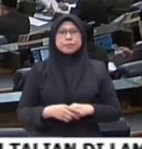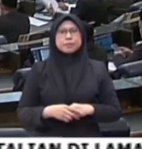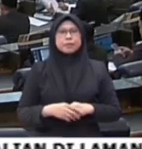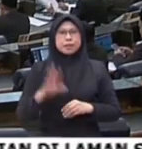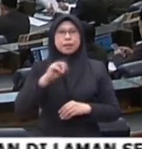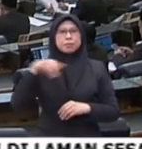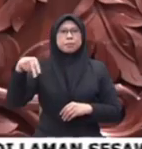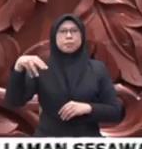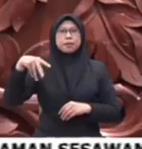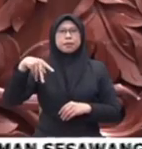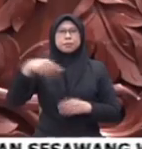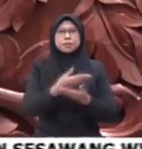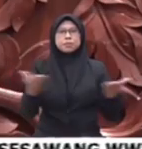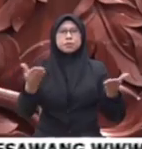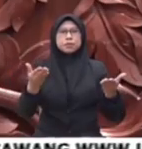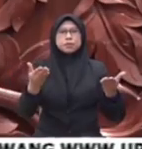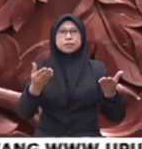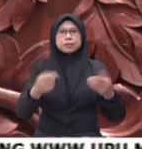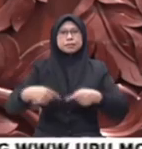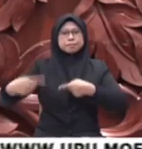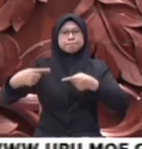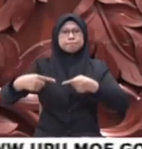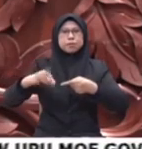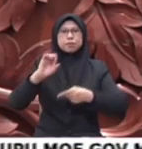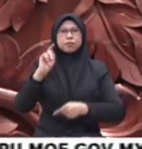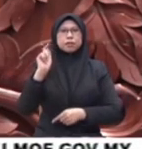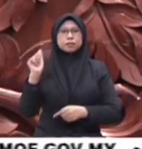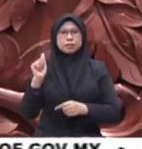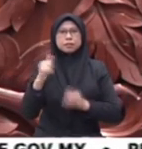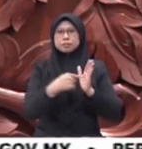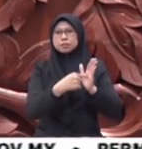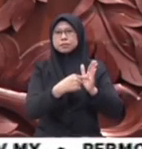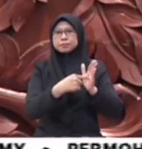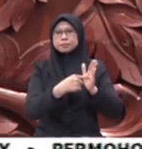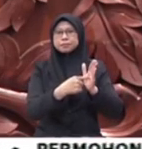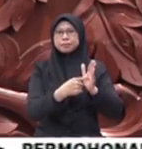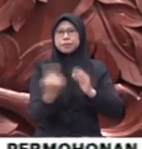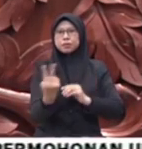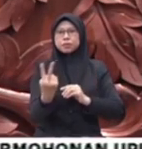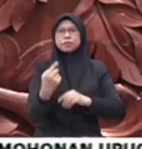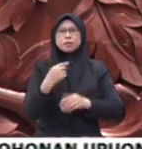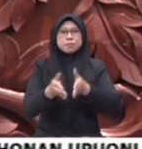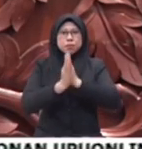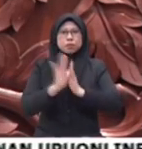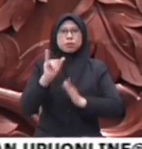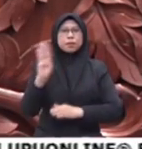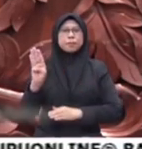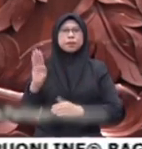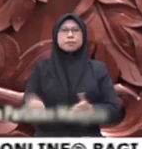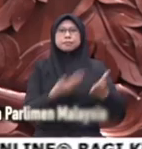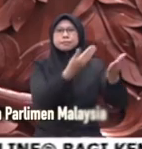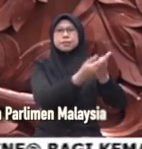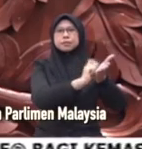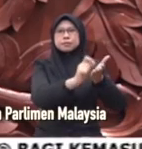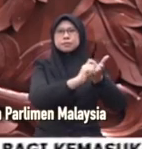Ahli-ahli Yang Berhormat, perkara ini adalah pertikaian fakta antara pihak-pihak. Maka saya pohon YB kemukakan